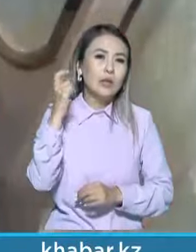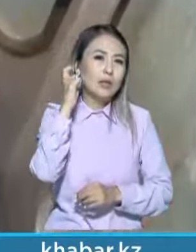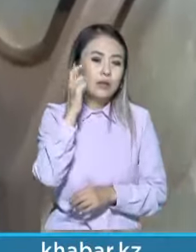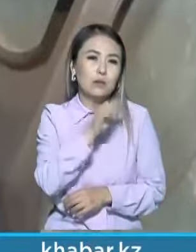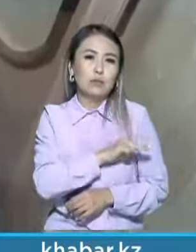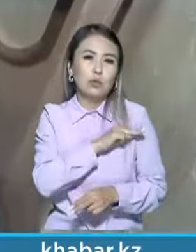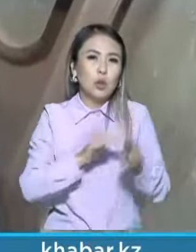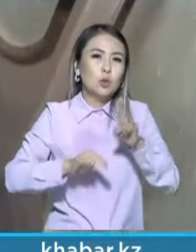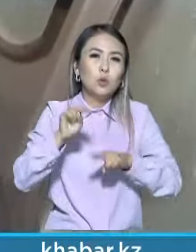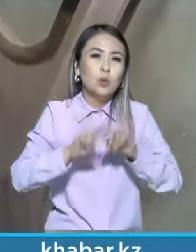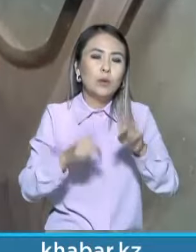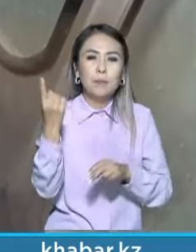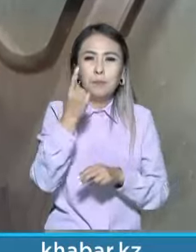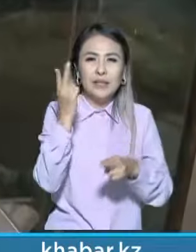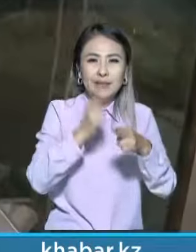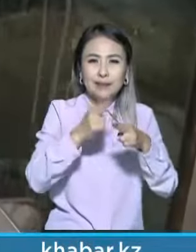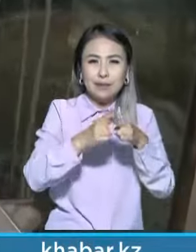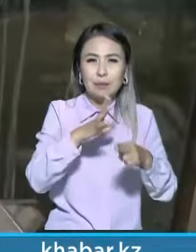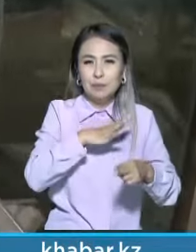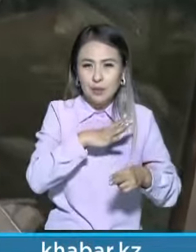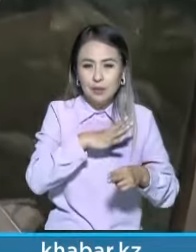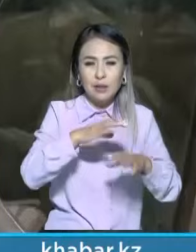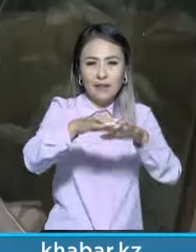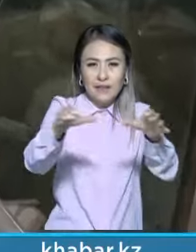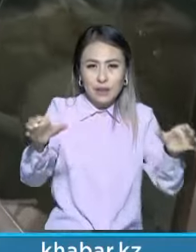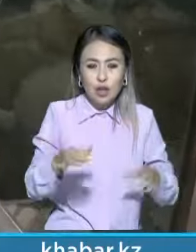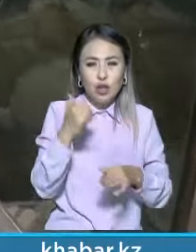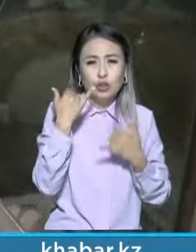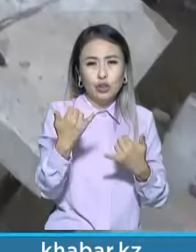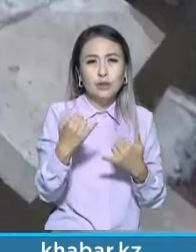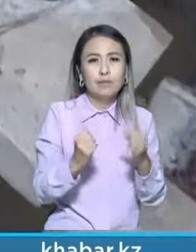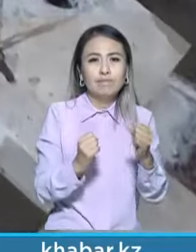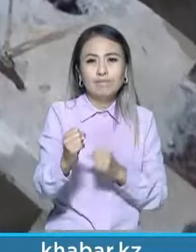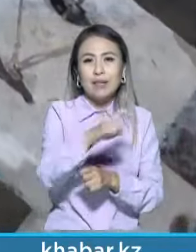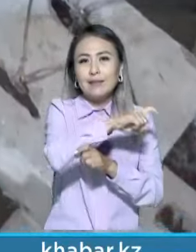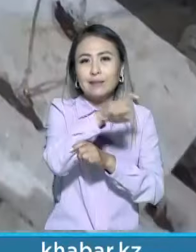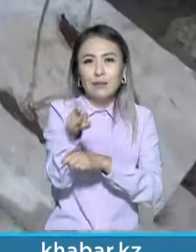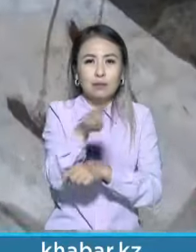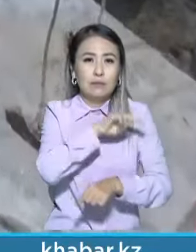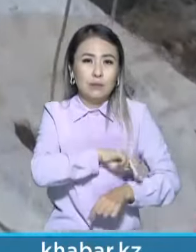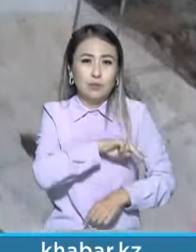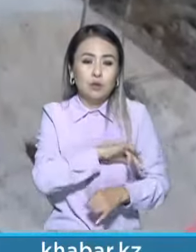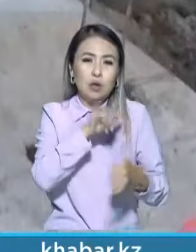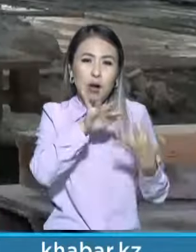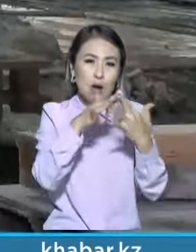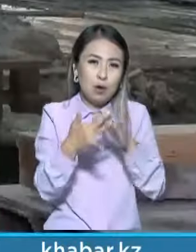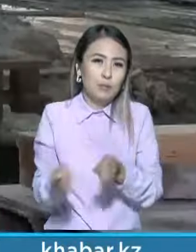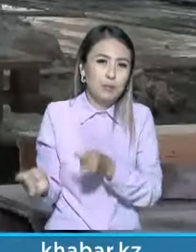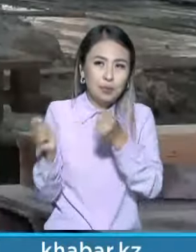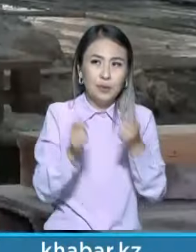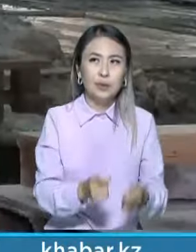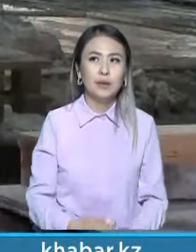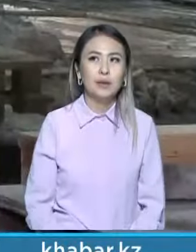саласында жұмыс істейді. Алғашында арматура тоқып, бетон құйған. Қазір кран басқарады. Дайын плиталарды біркелкі етіп жинап, ауыр көліктерге артып береді. Мен